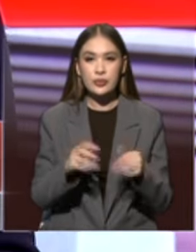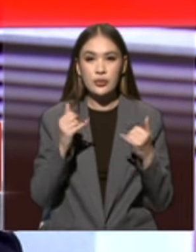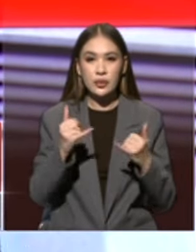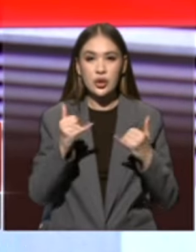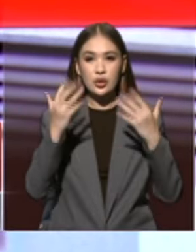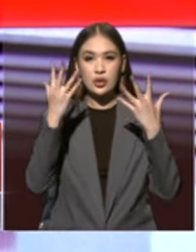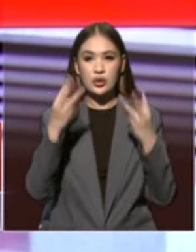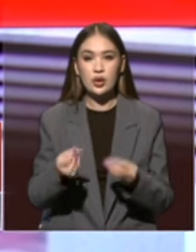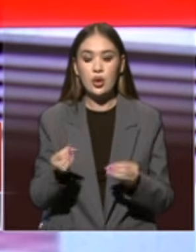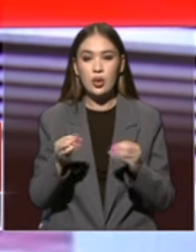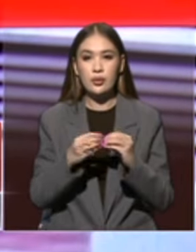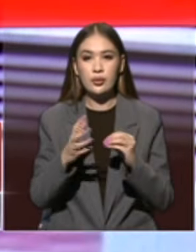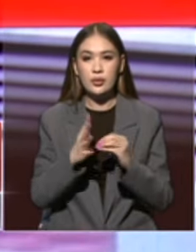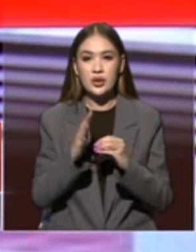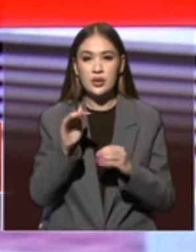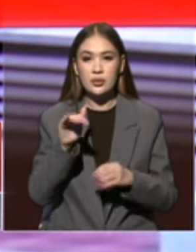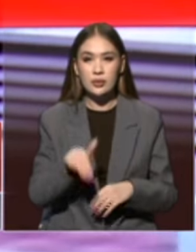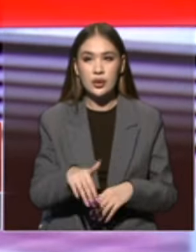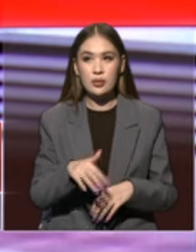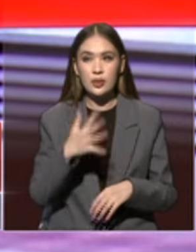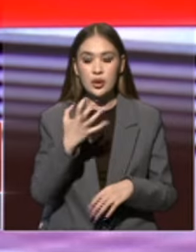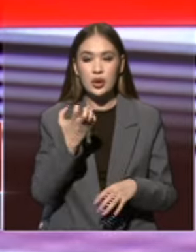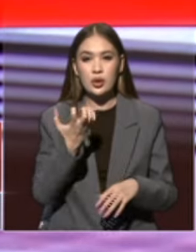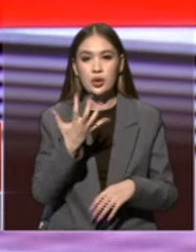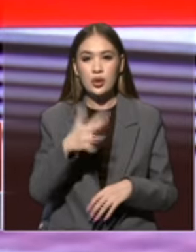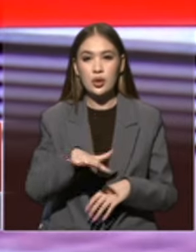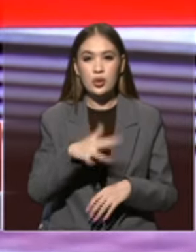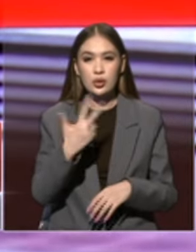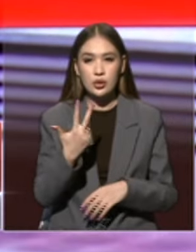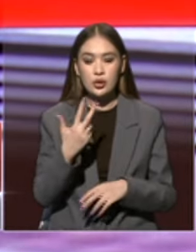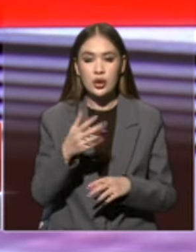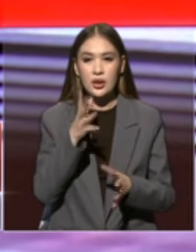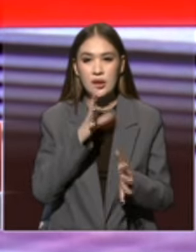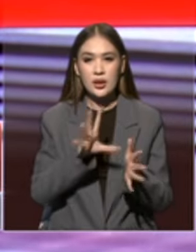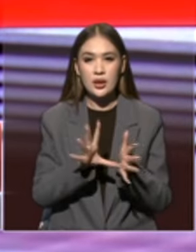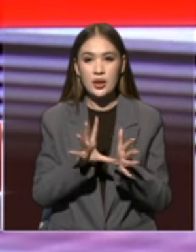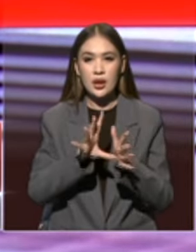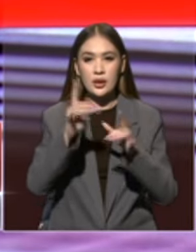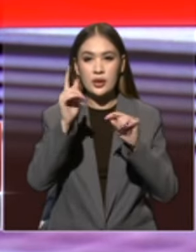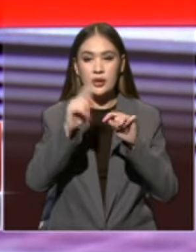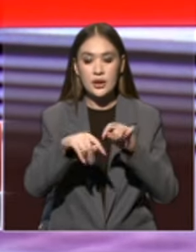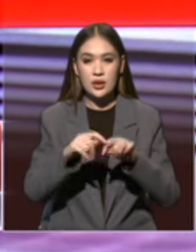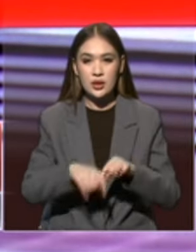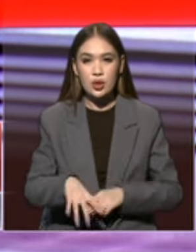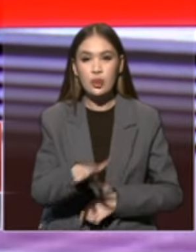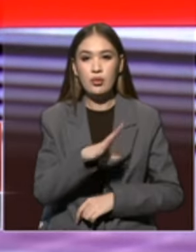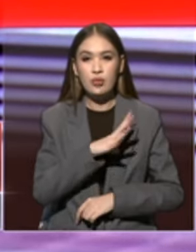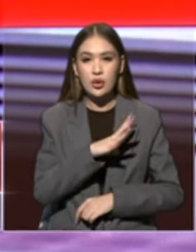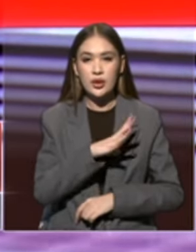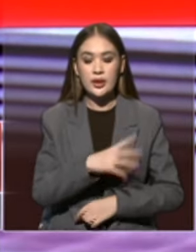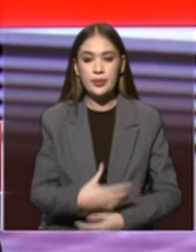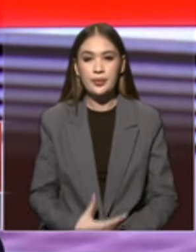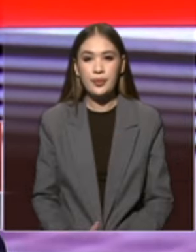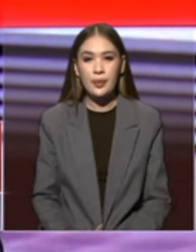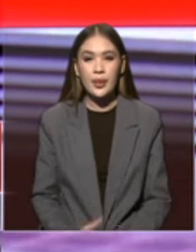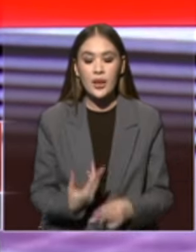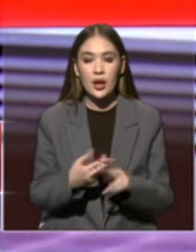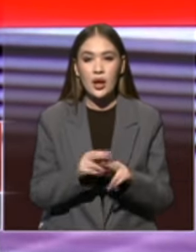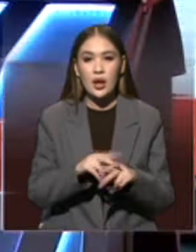күні 15553 нысан бойынша техникалық тексеру нәтижелері алынды. Ол